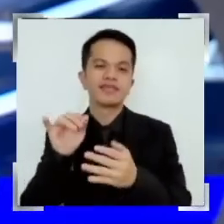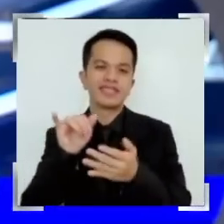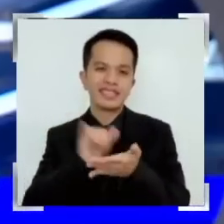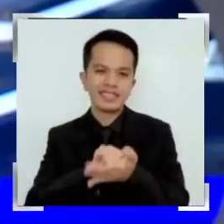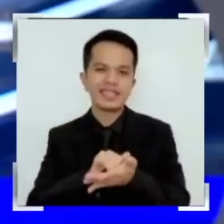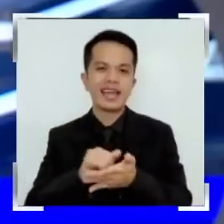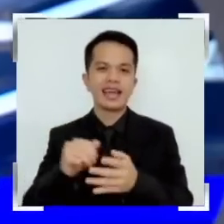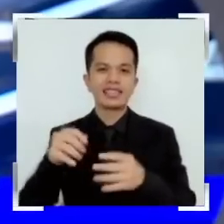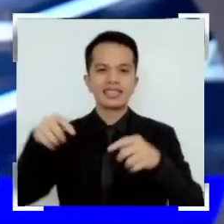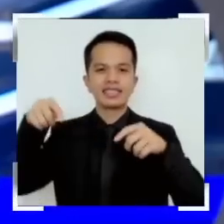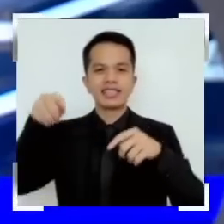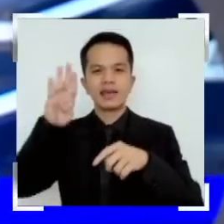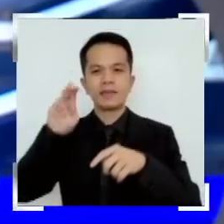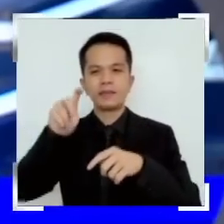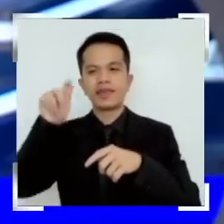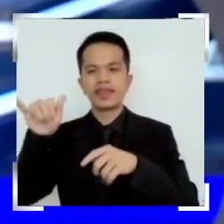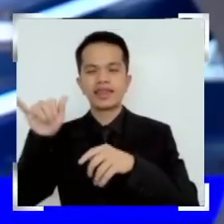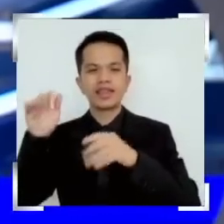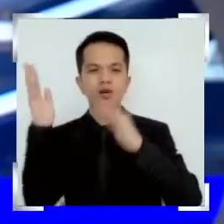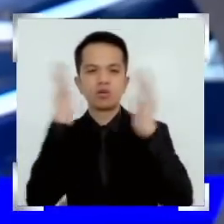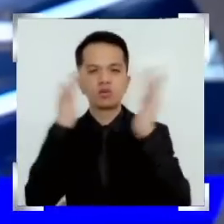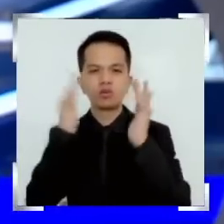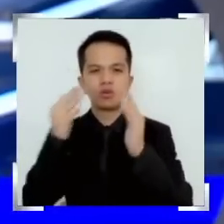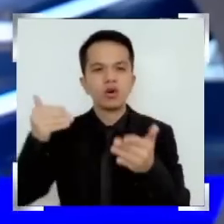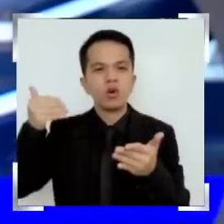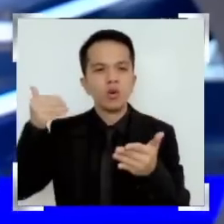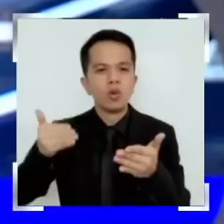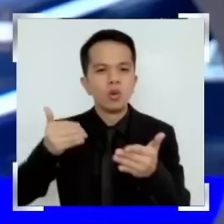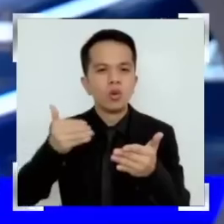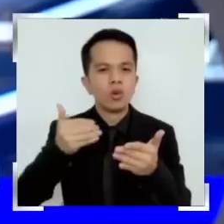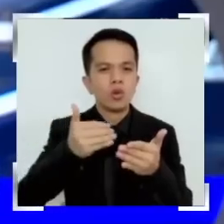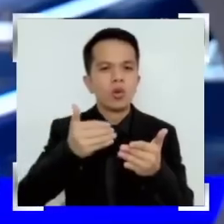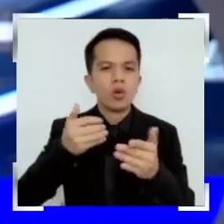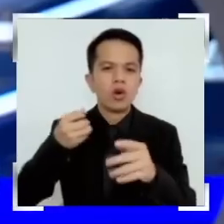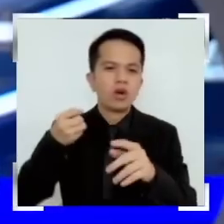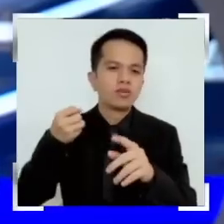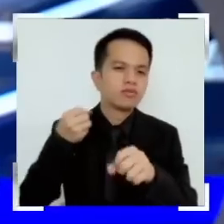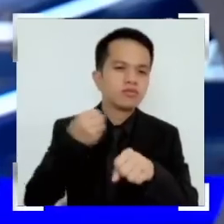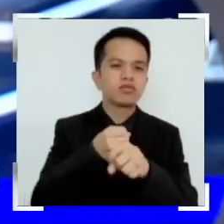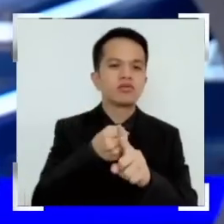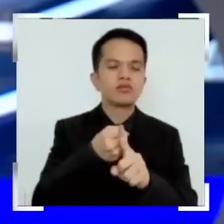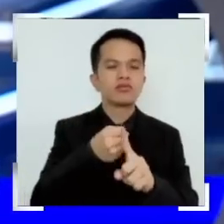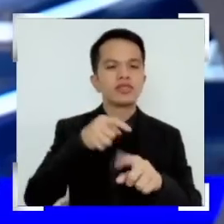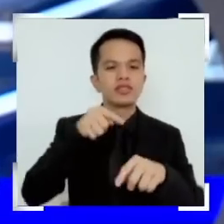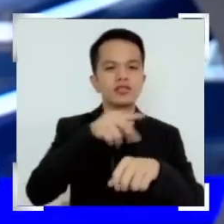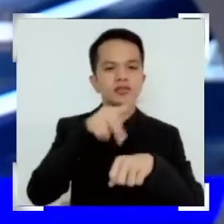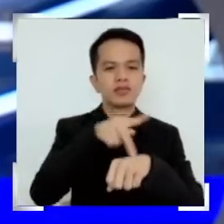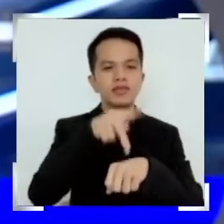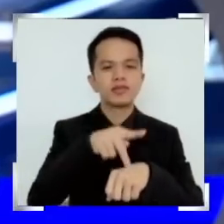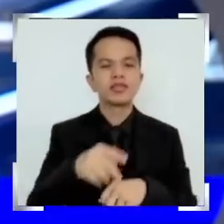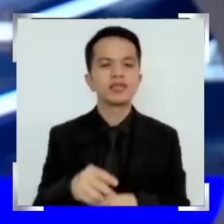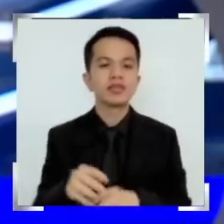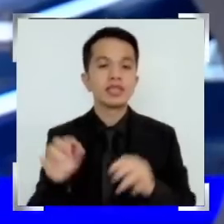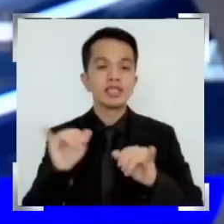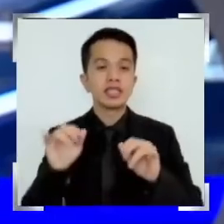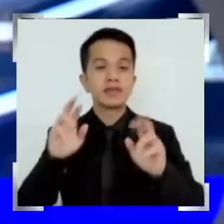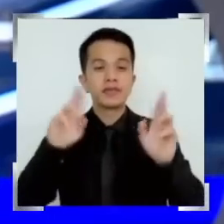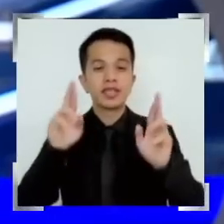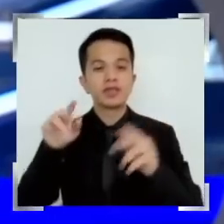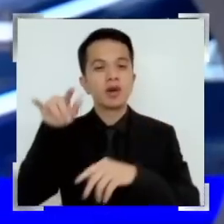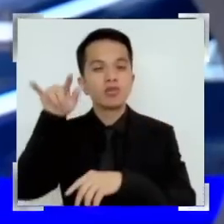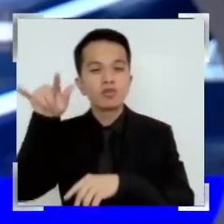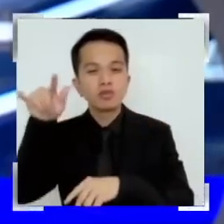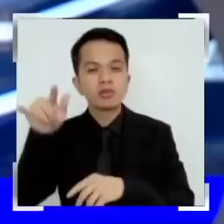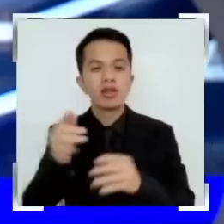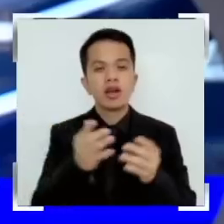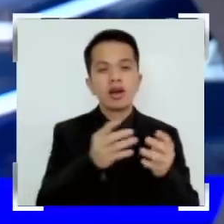Betty na patuloy ang paglapit sa Philippine Area of Responsibility. At dahil po dyan, naka-alerto ang maturidad mula sa mga pantalan, airport at iba pang